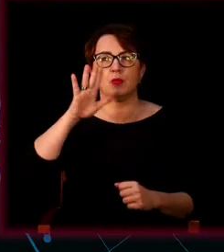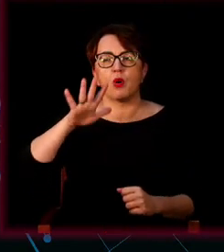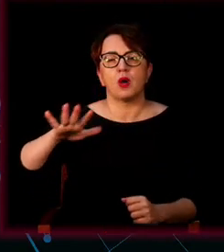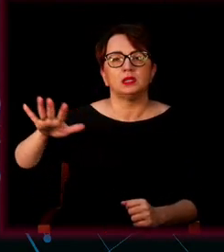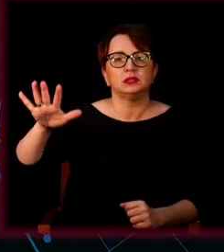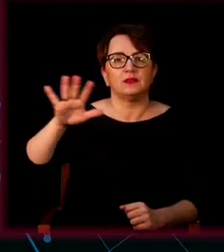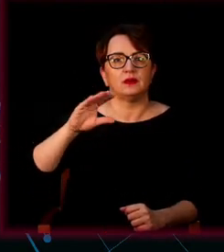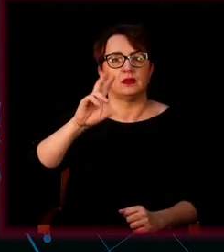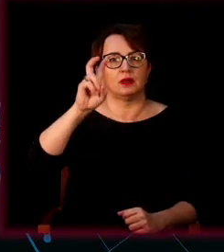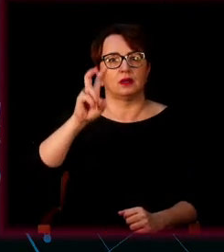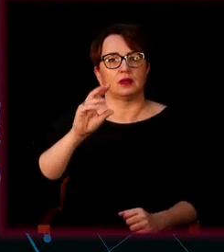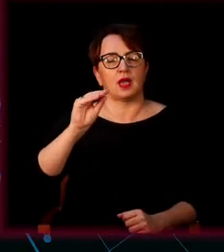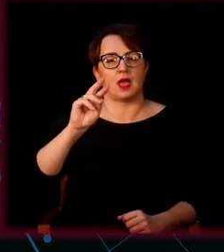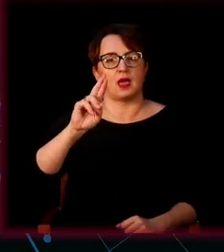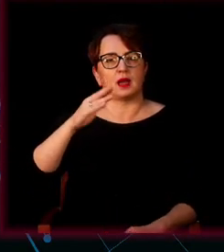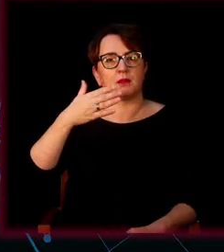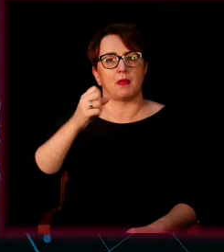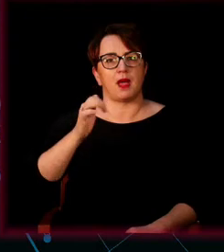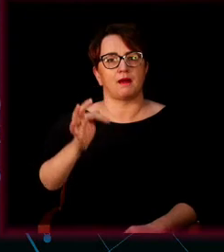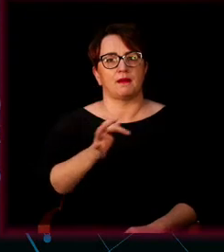społeczeństwem hermafrodycznym.